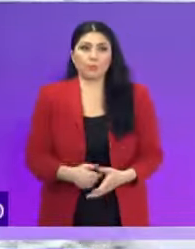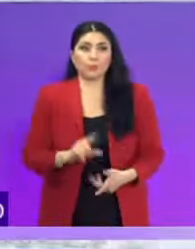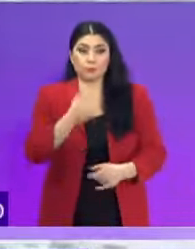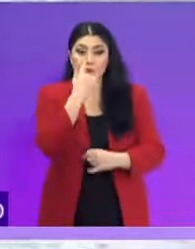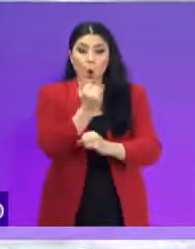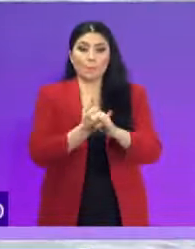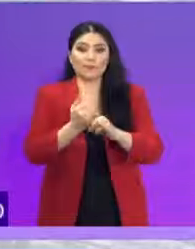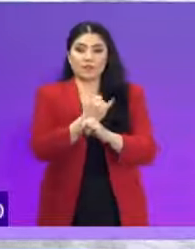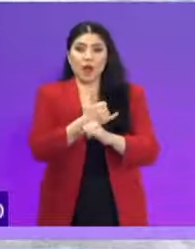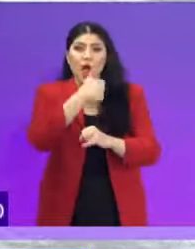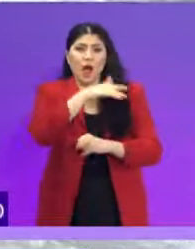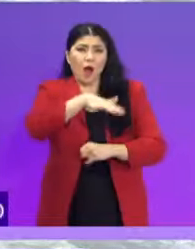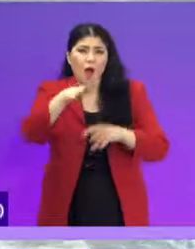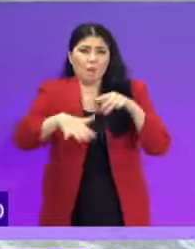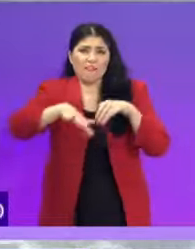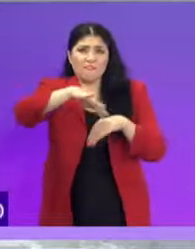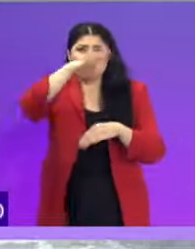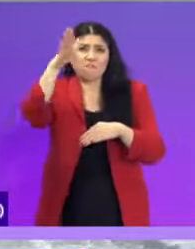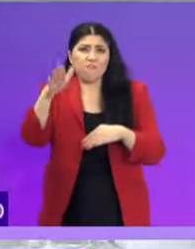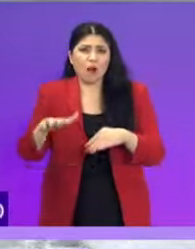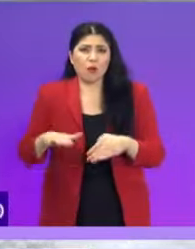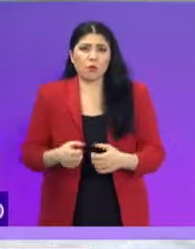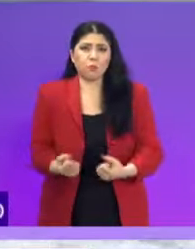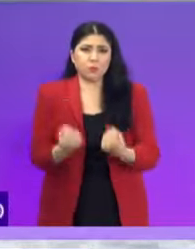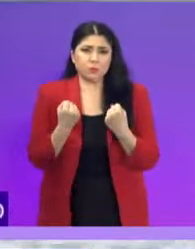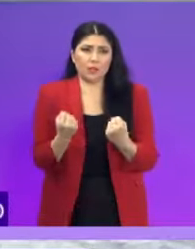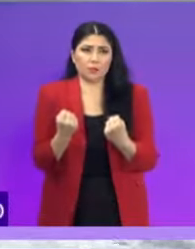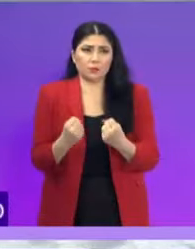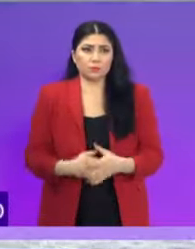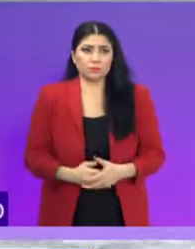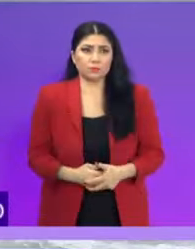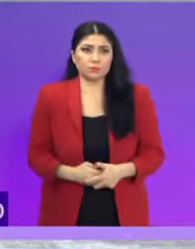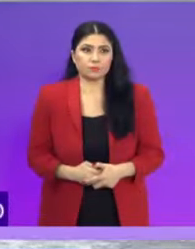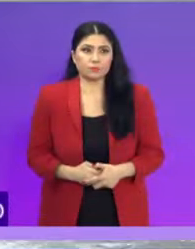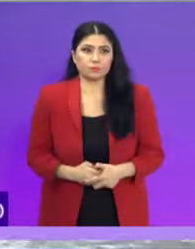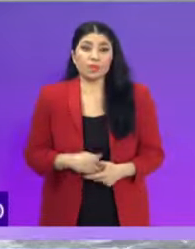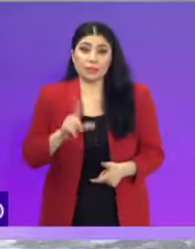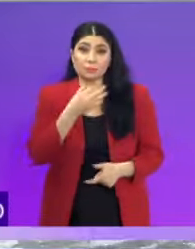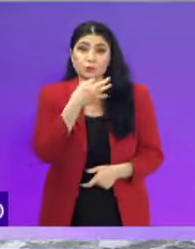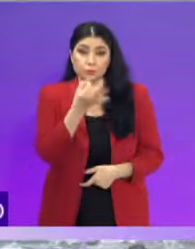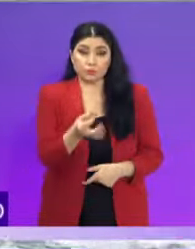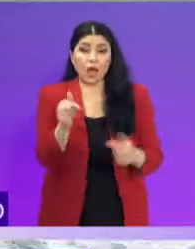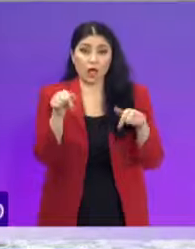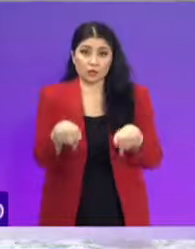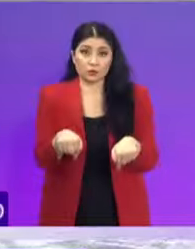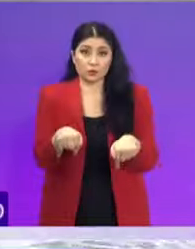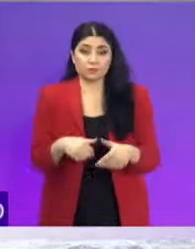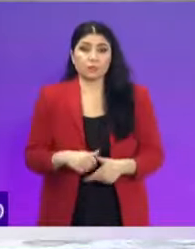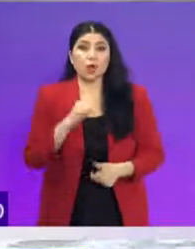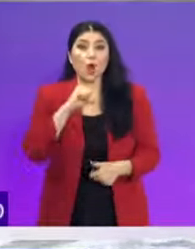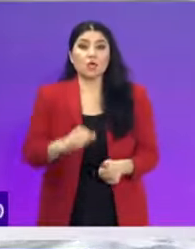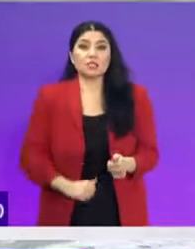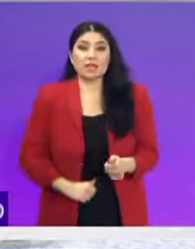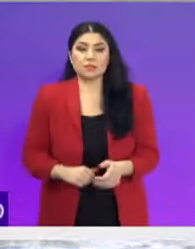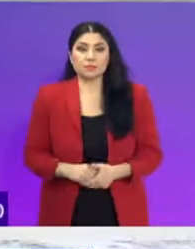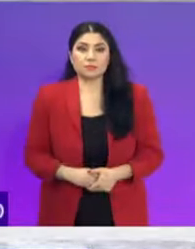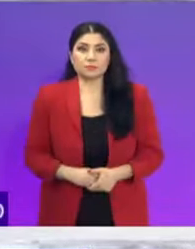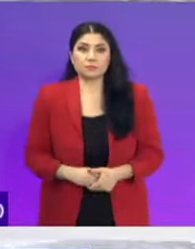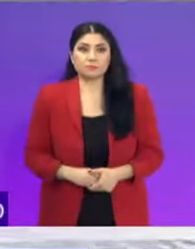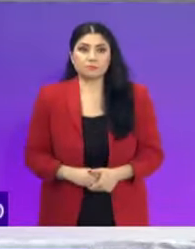că marea este agitată și valurile sunt puternice. Este de precizat faptul că aici în Constanța a apărut și un